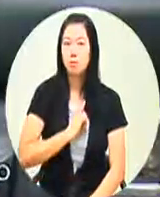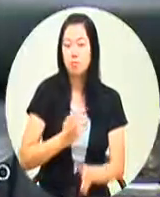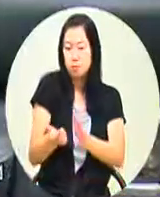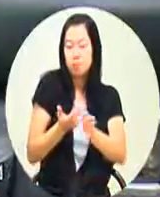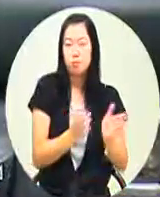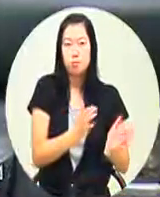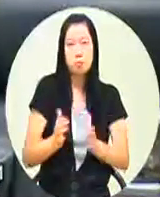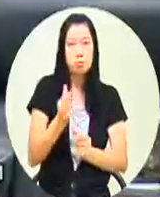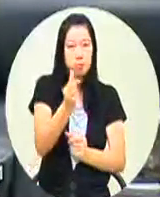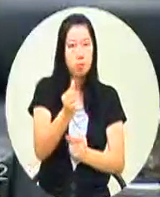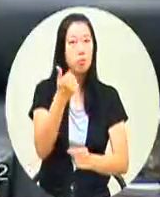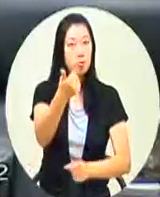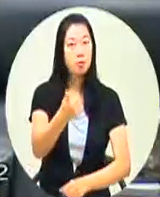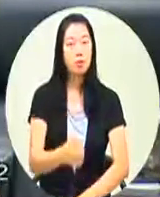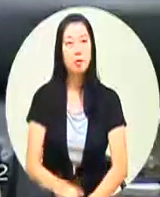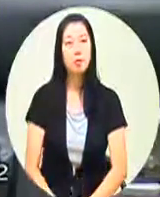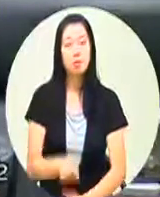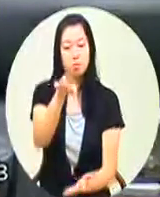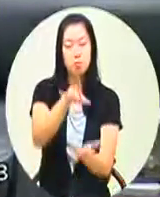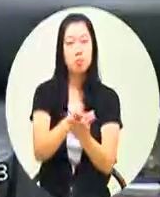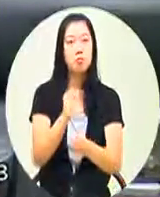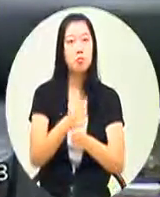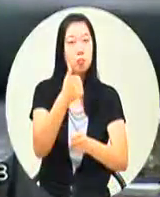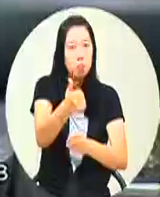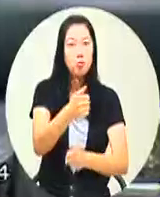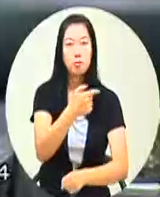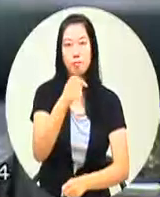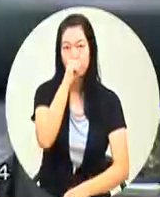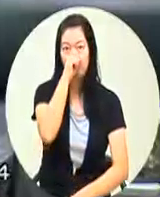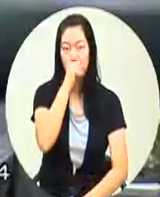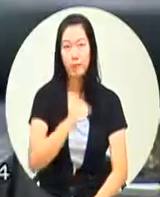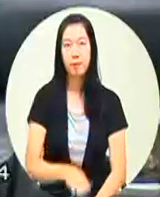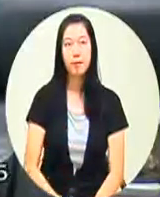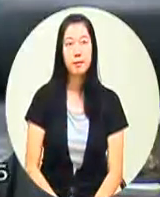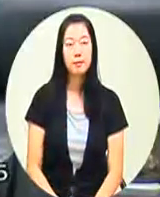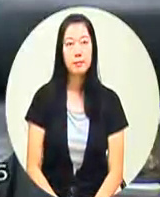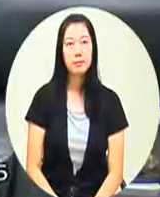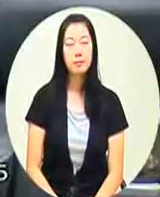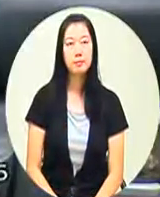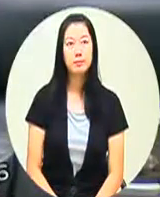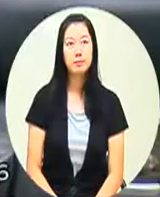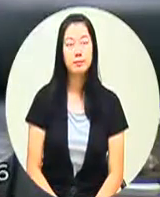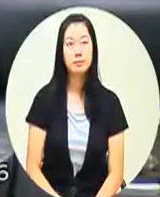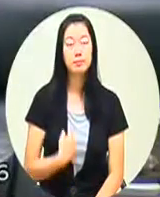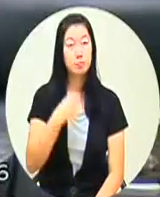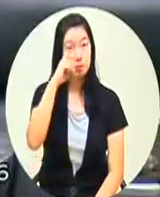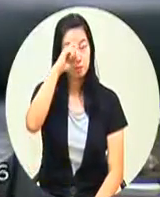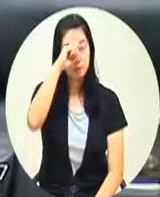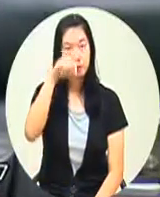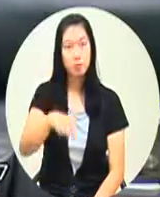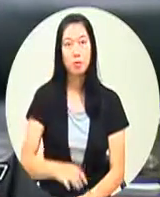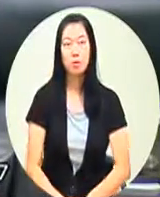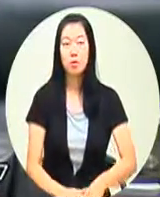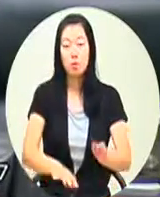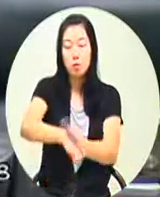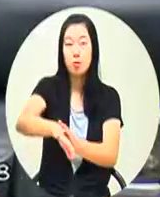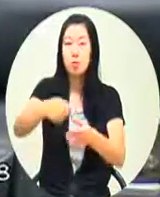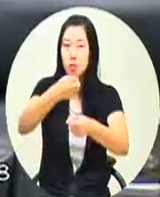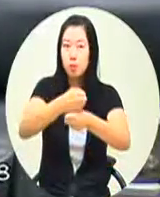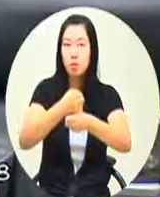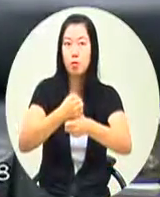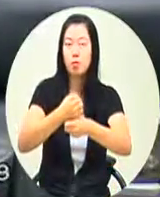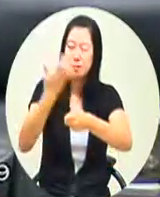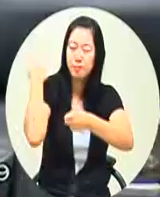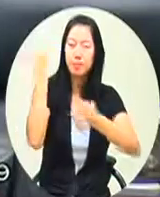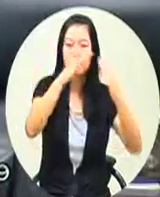好，能够一次把它完成是最好的。所以这个部分呢，我希望你们在右昌元帅庙旧部落排水改善